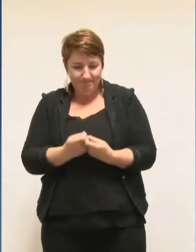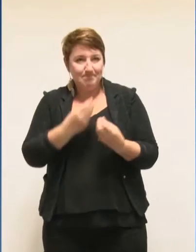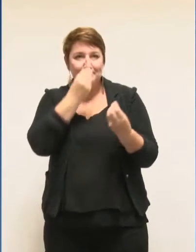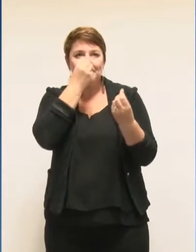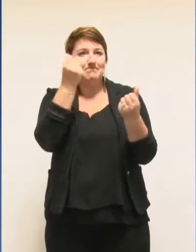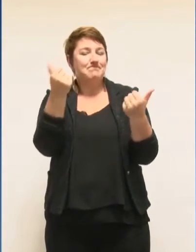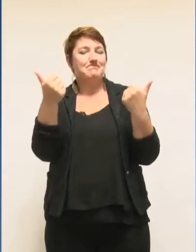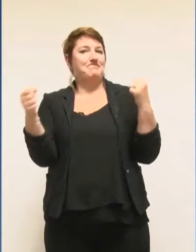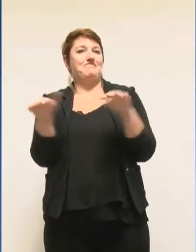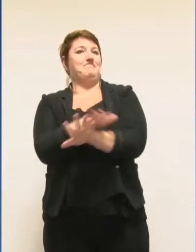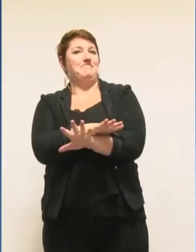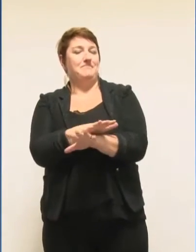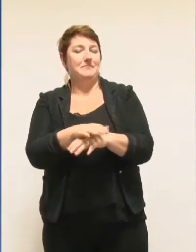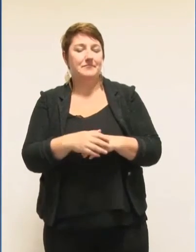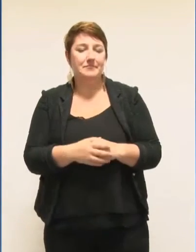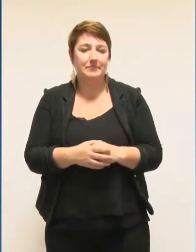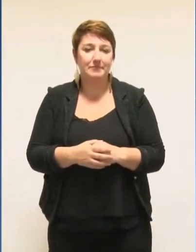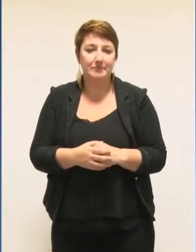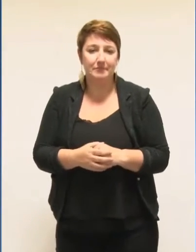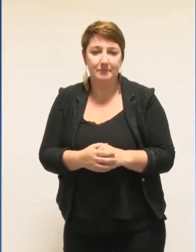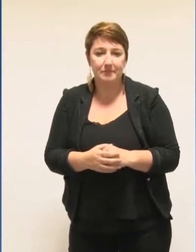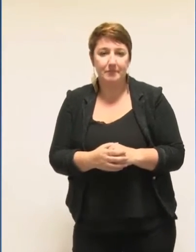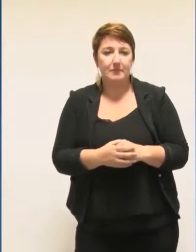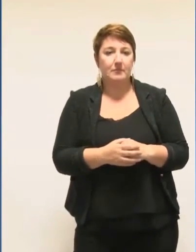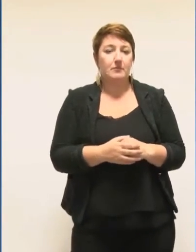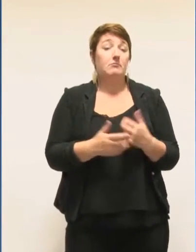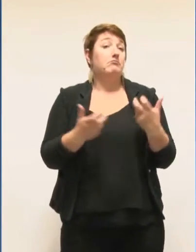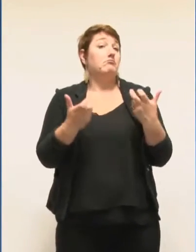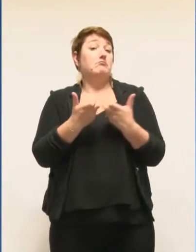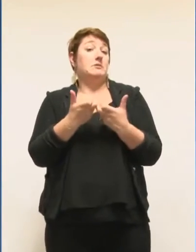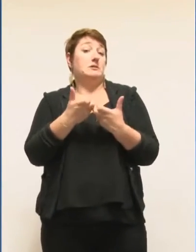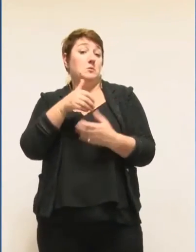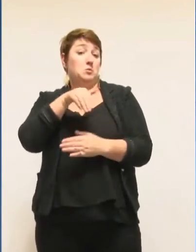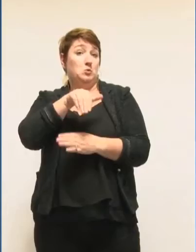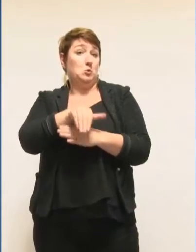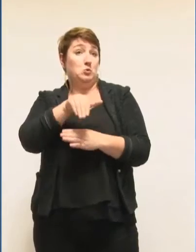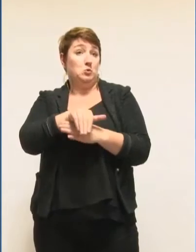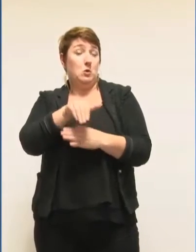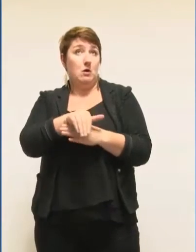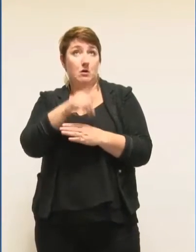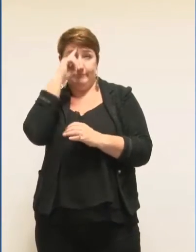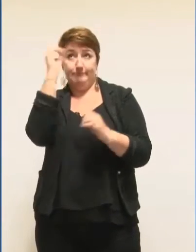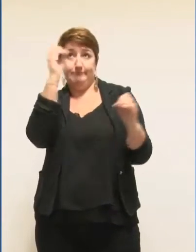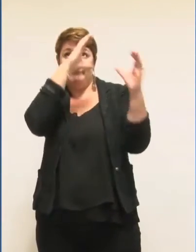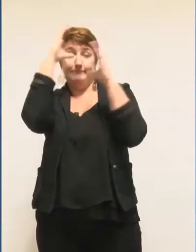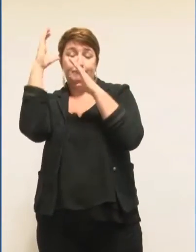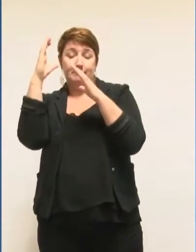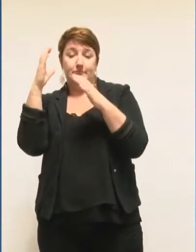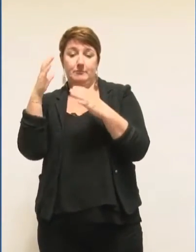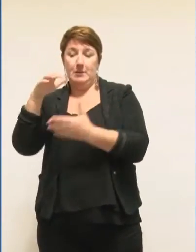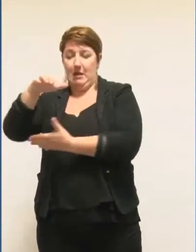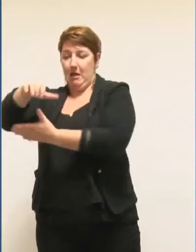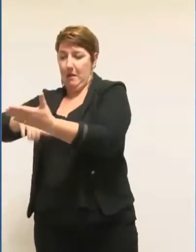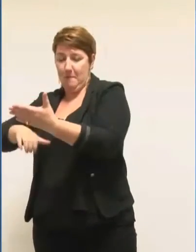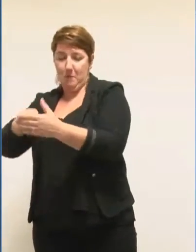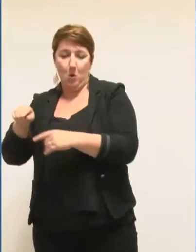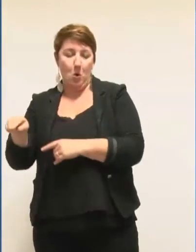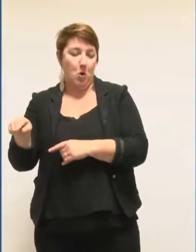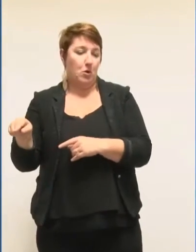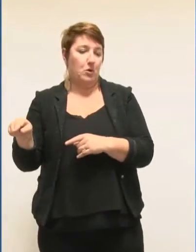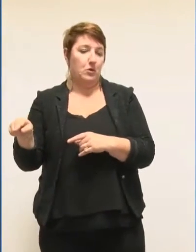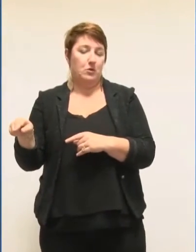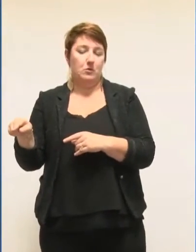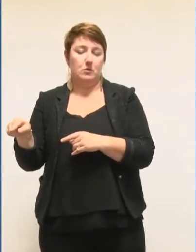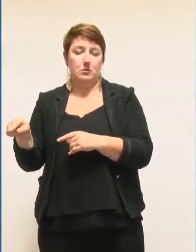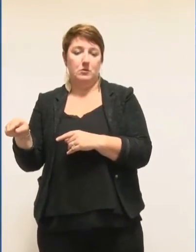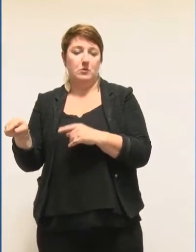même en conseil municipal, et pour ce soir notamment, je pense à l'articulation entre le rapport